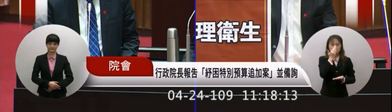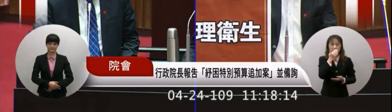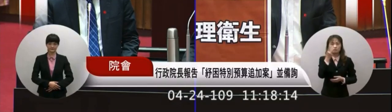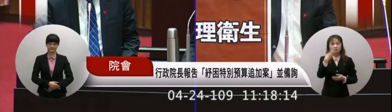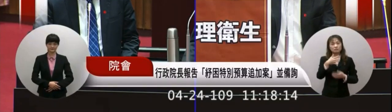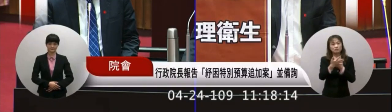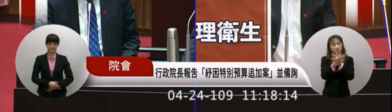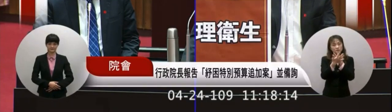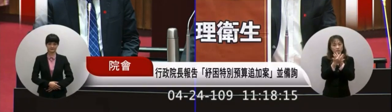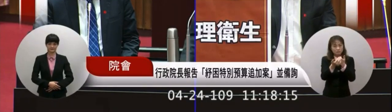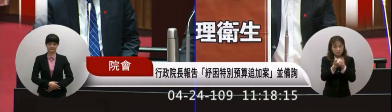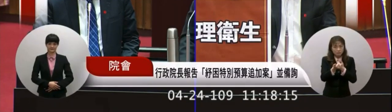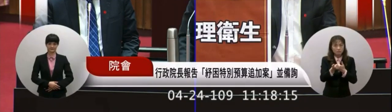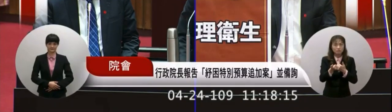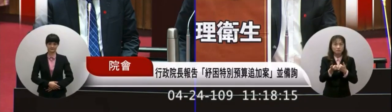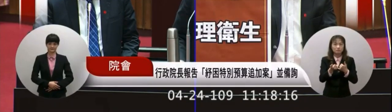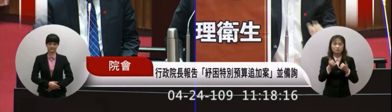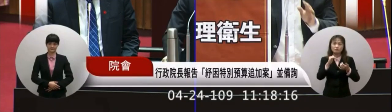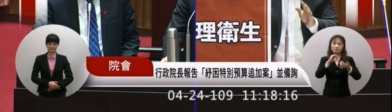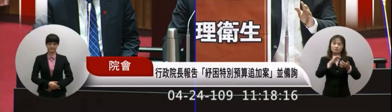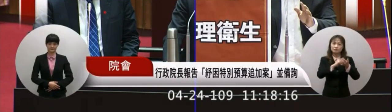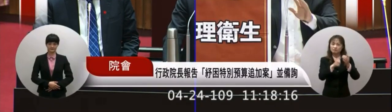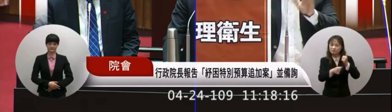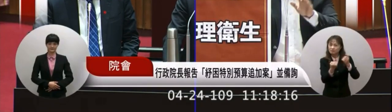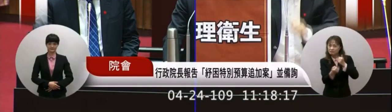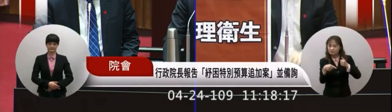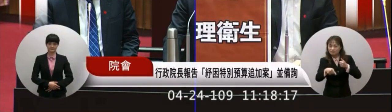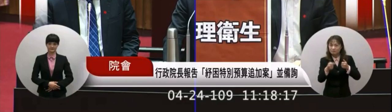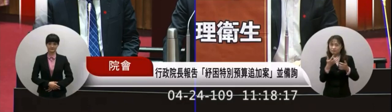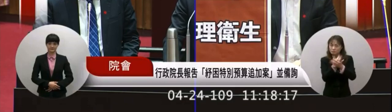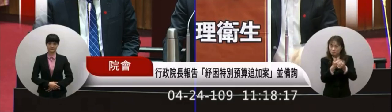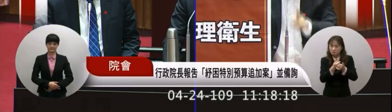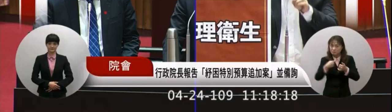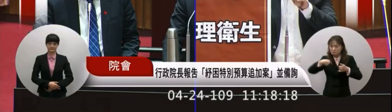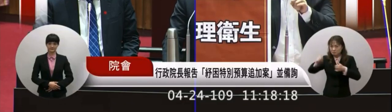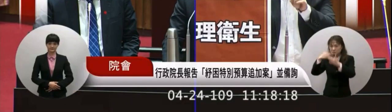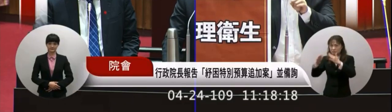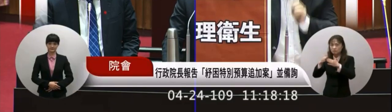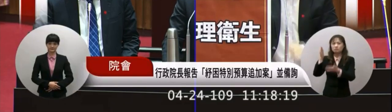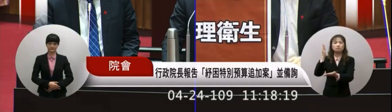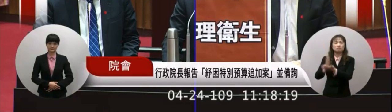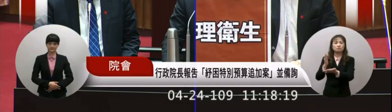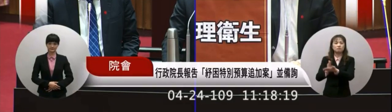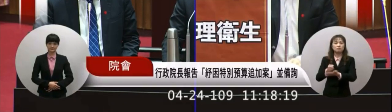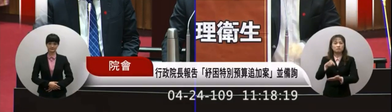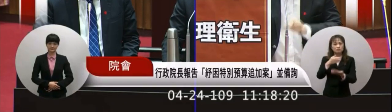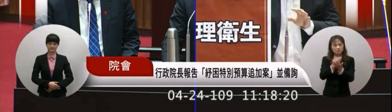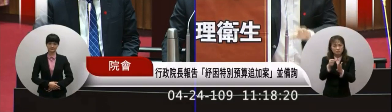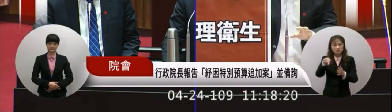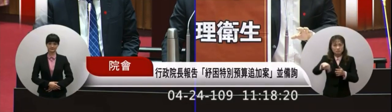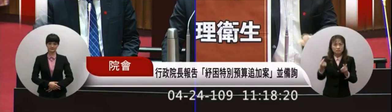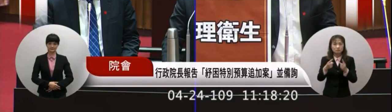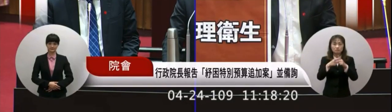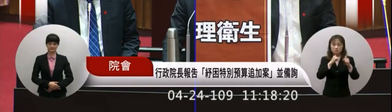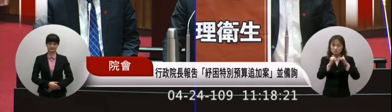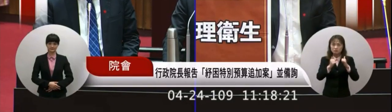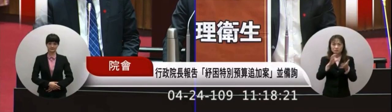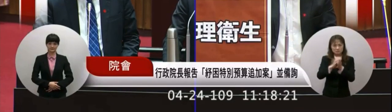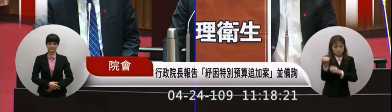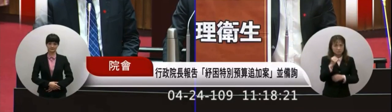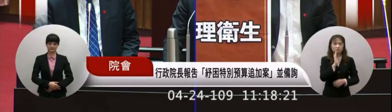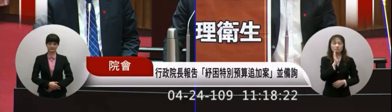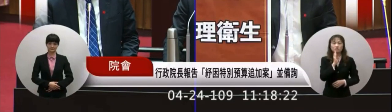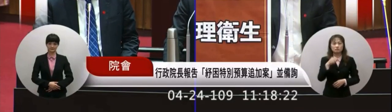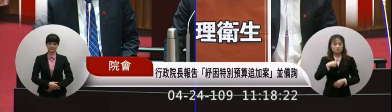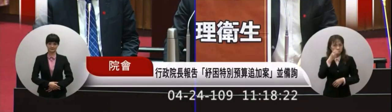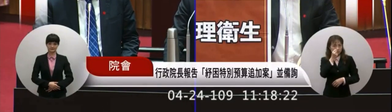吼，即、這个医生的囡仔叫伊卖来上课，这个部分都唔是政府会当处理，这是民间的压力。这个民间的部分，我特别注